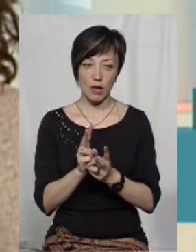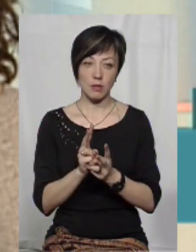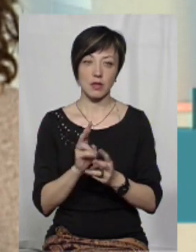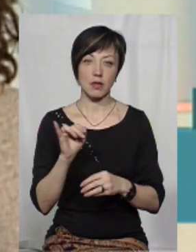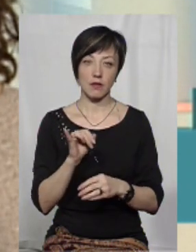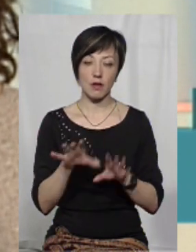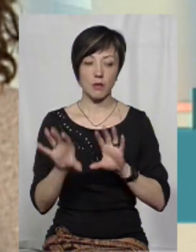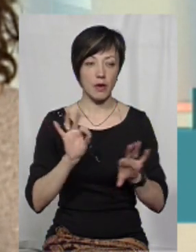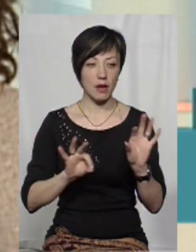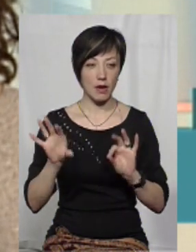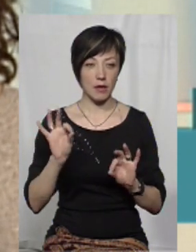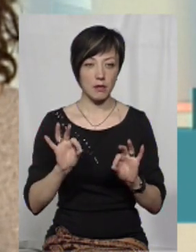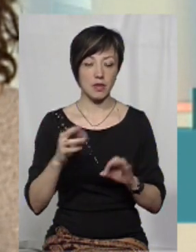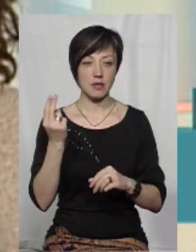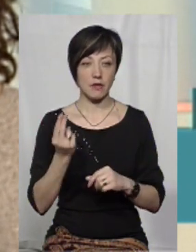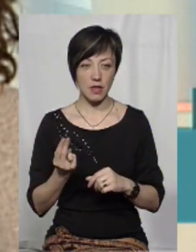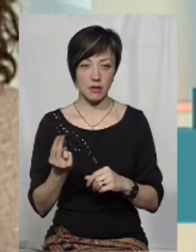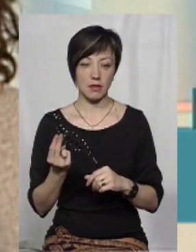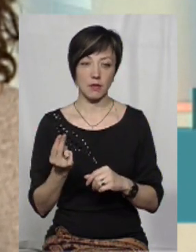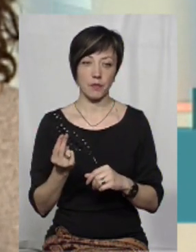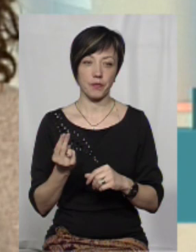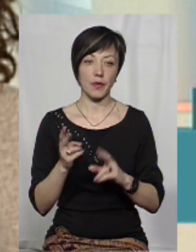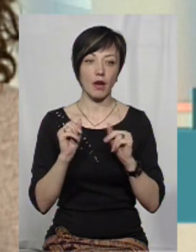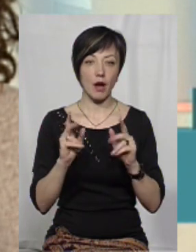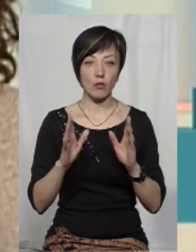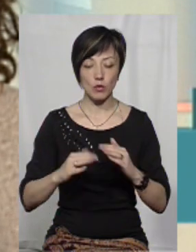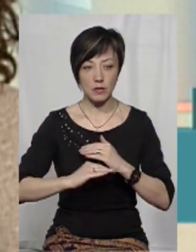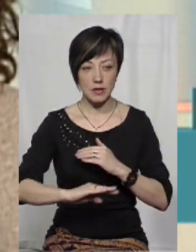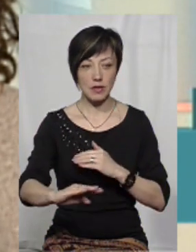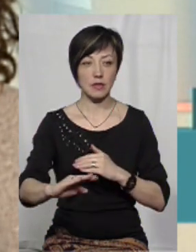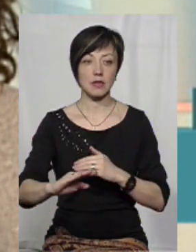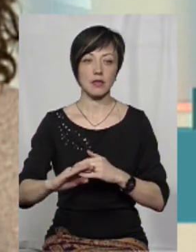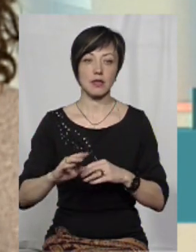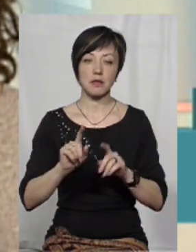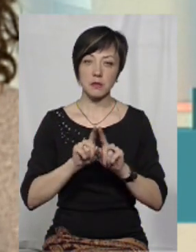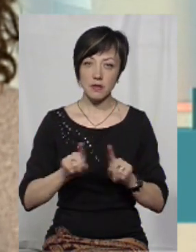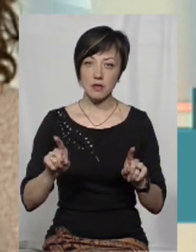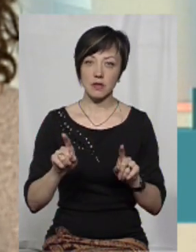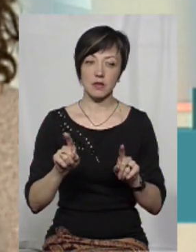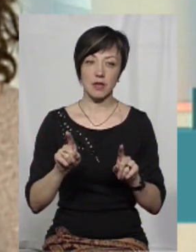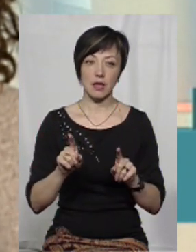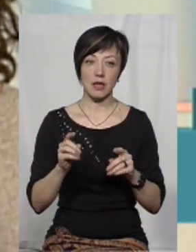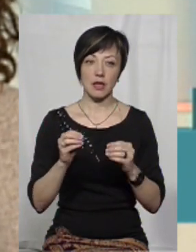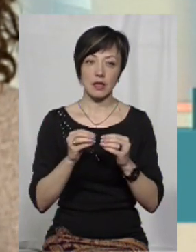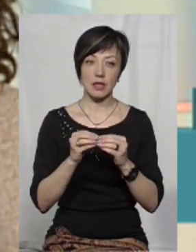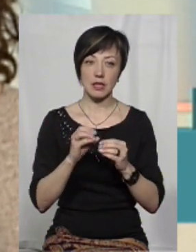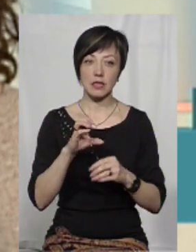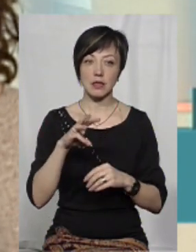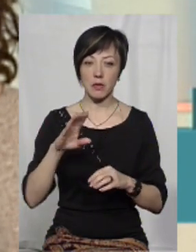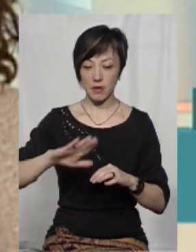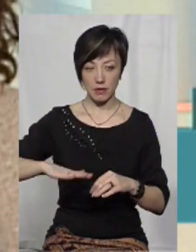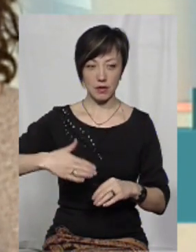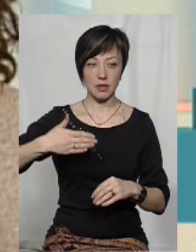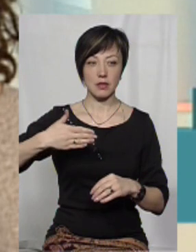встречаемся, выбираем и цвет, и там, как мы будем его стелить. Оно специфическое, заходит на 10 сантиметров на